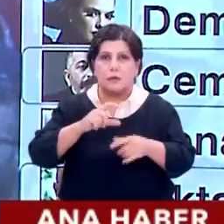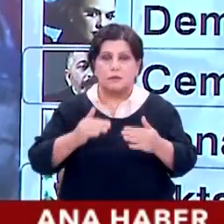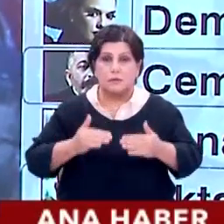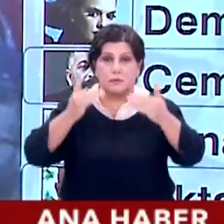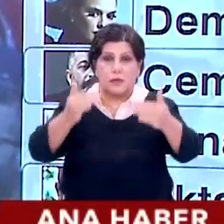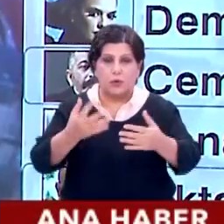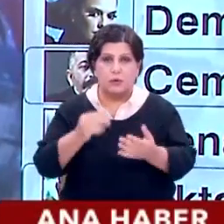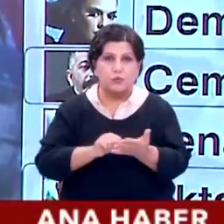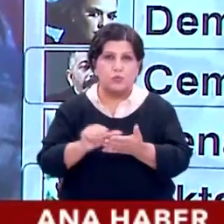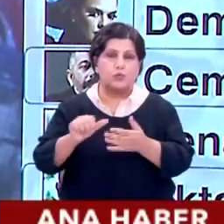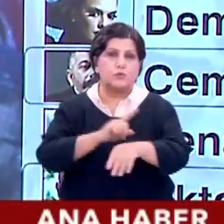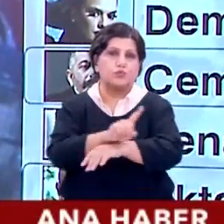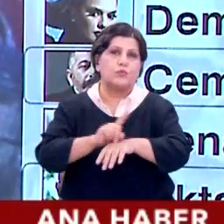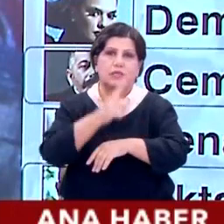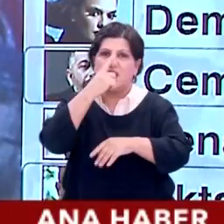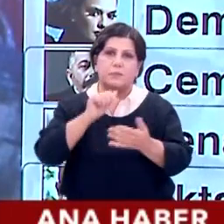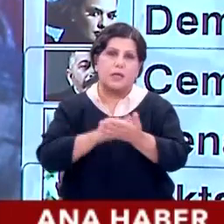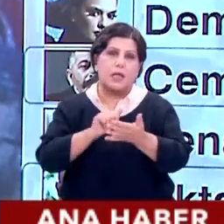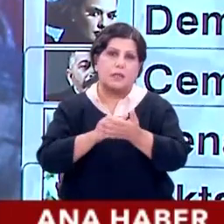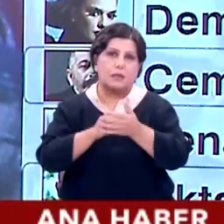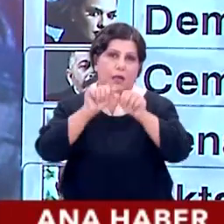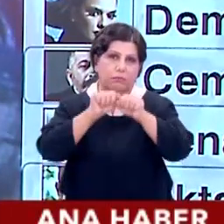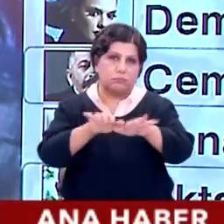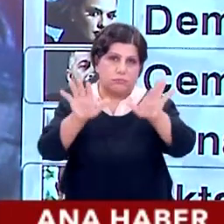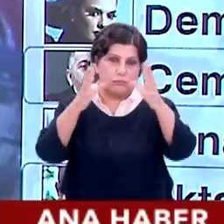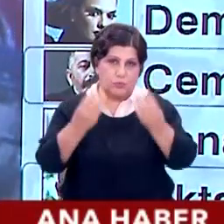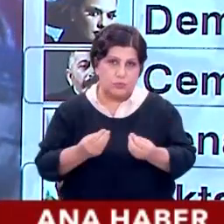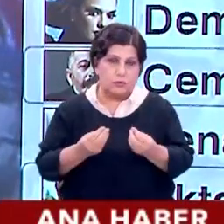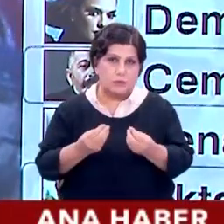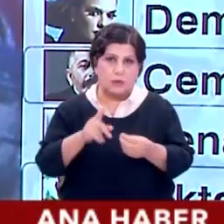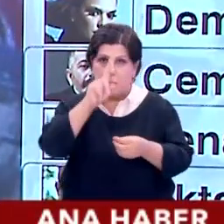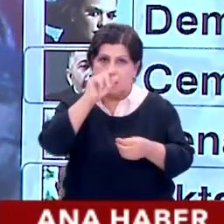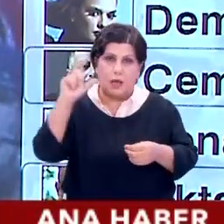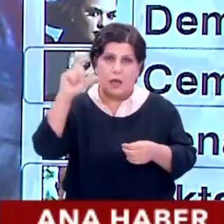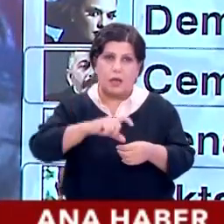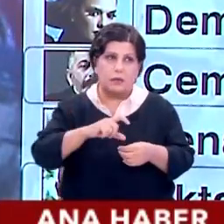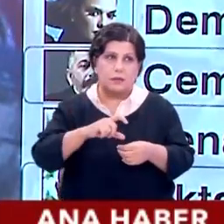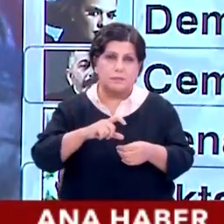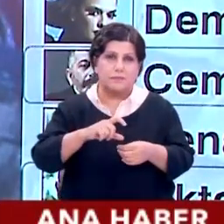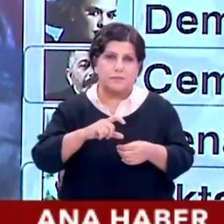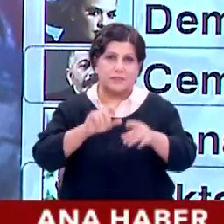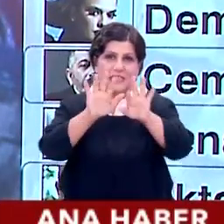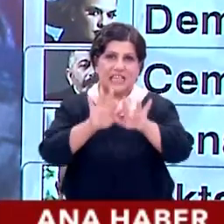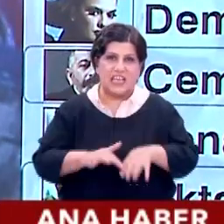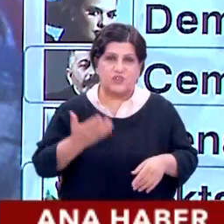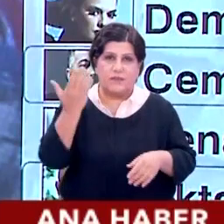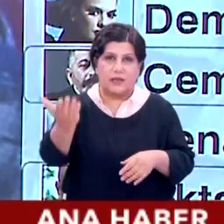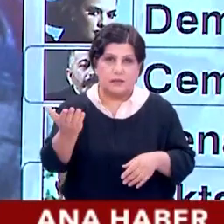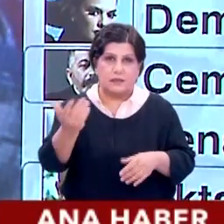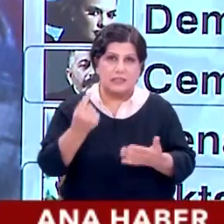sarkarsa tüm süreç resmi gazetede de yayımlanırsa Mart ayında dilekçe verilir